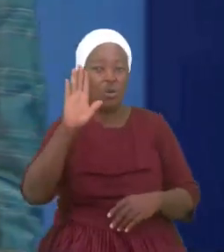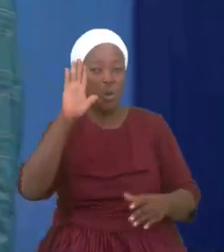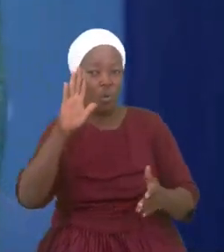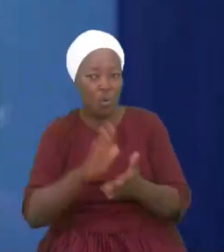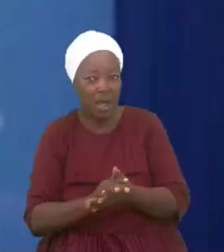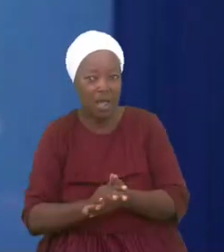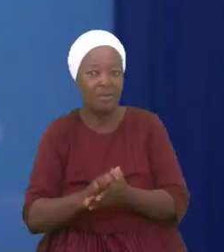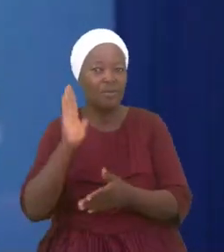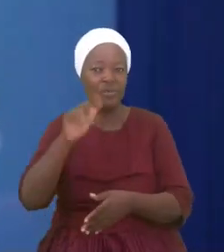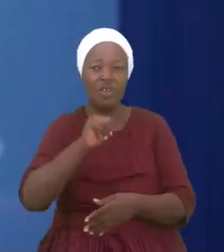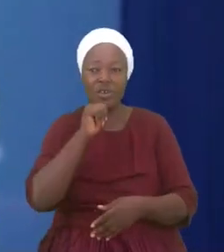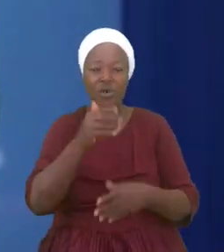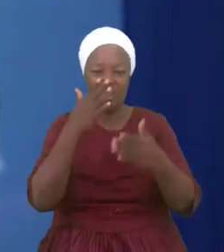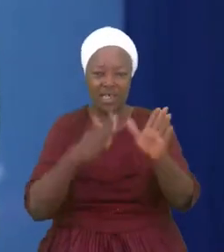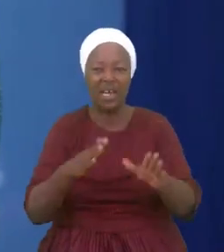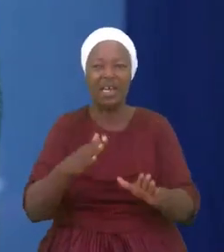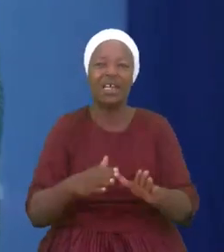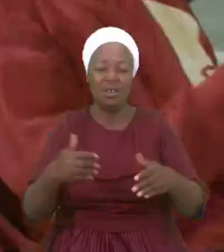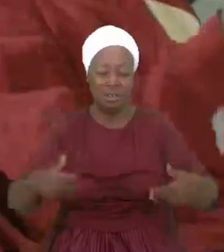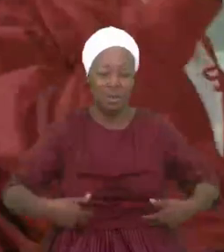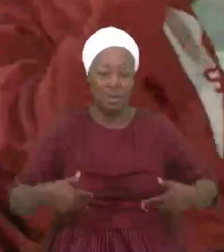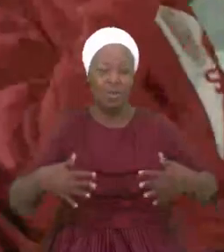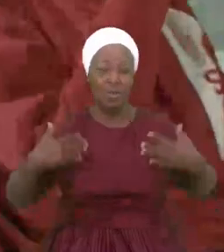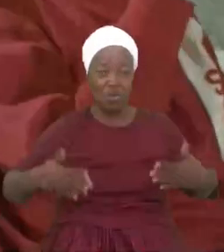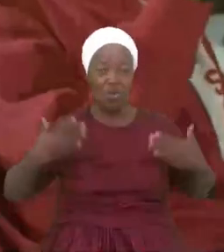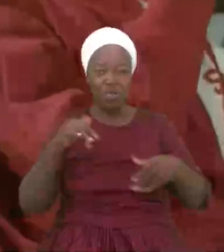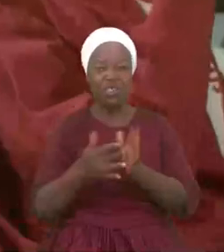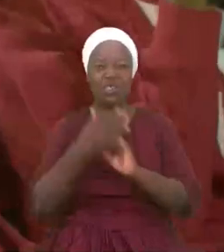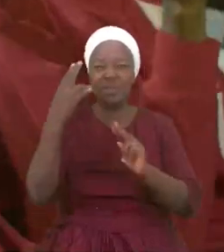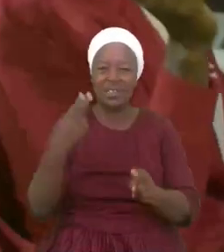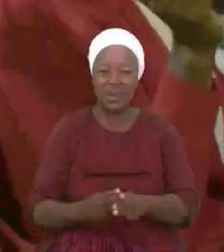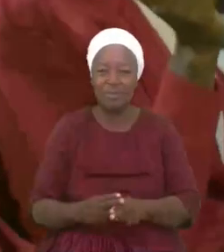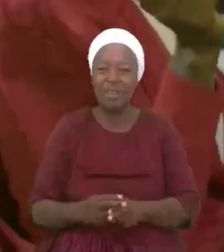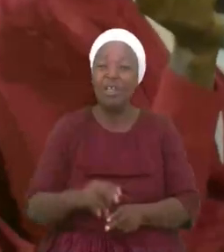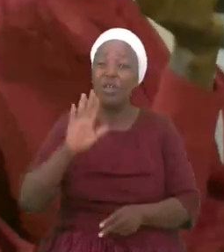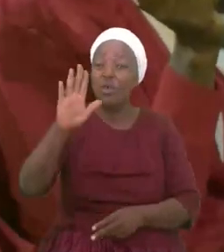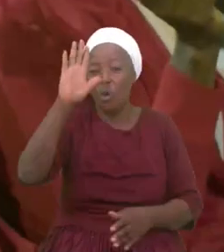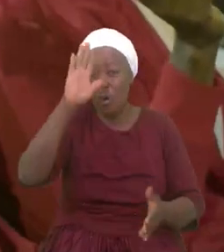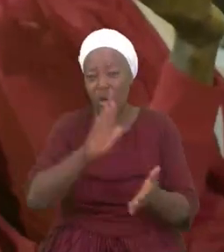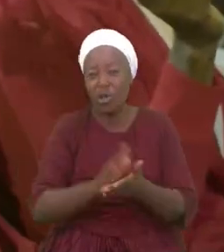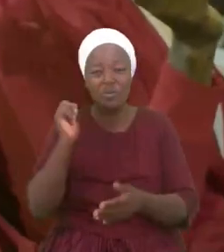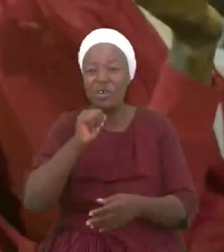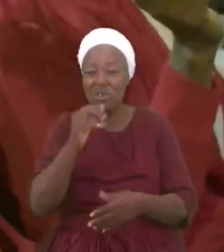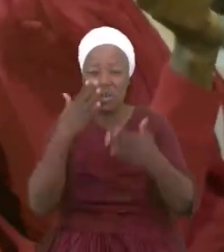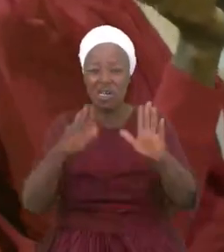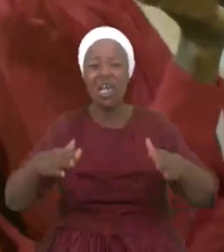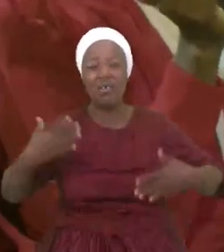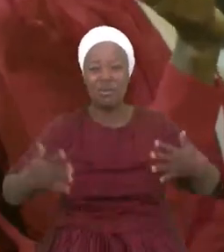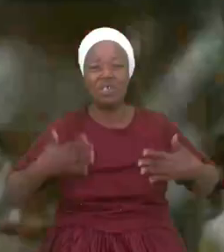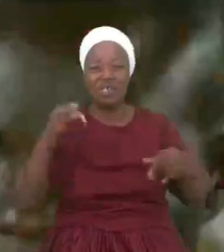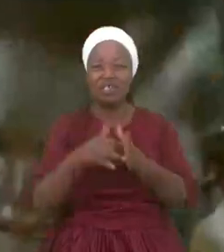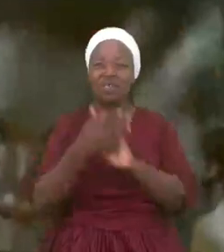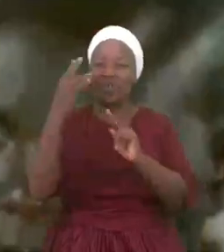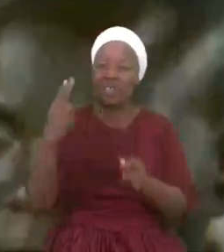tu vis demeure dans la bonté du Seigneur à Sion ta femme ne mourra pas prématurément